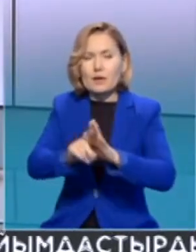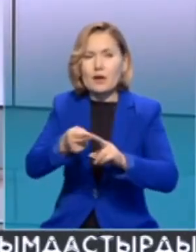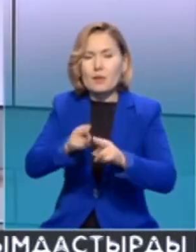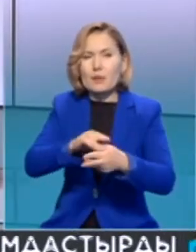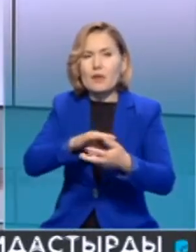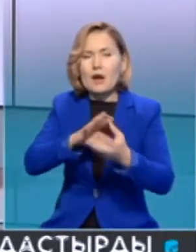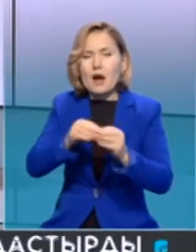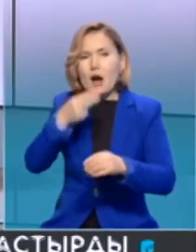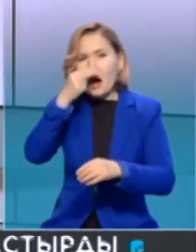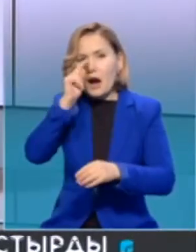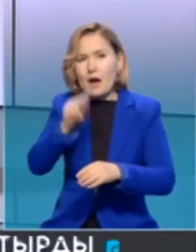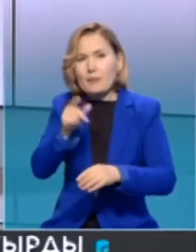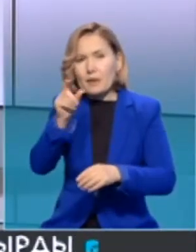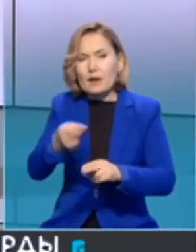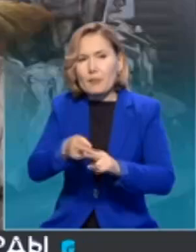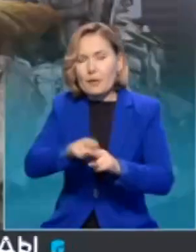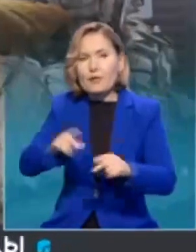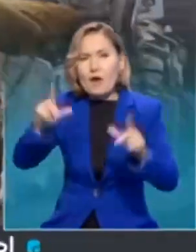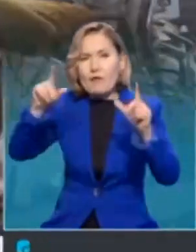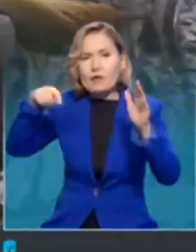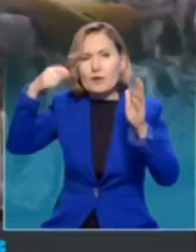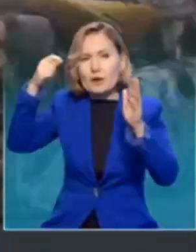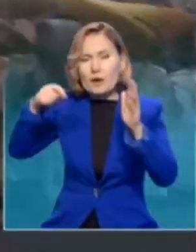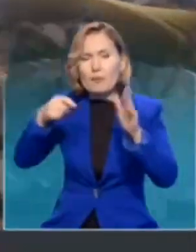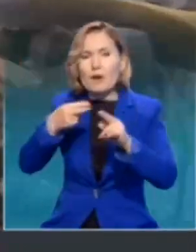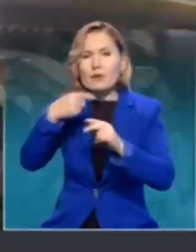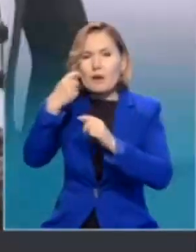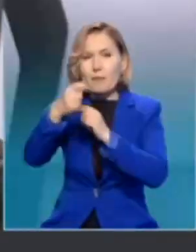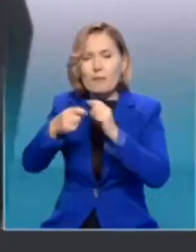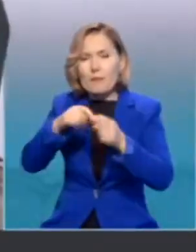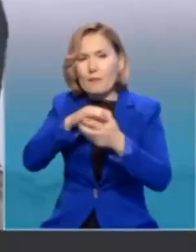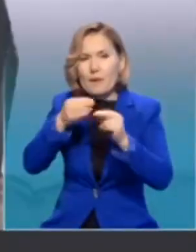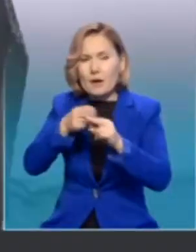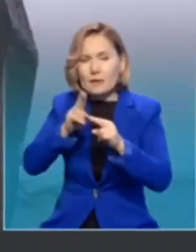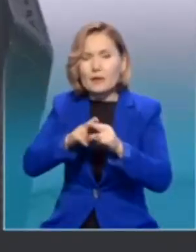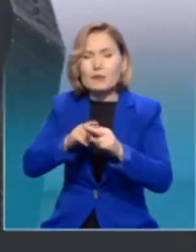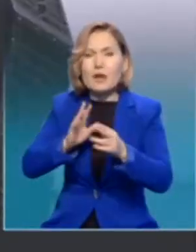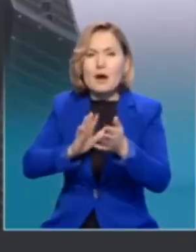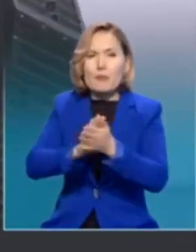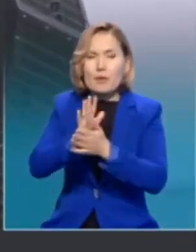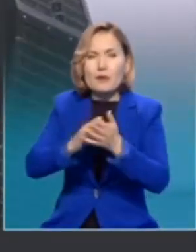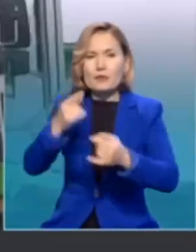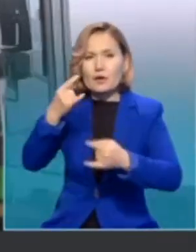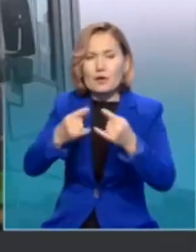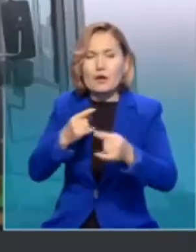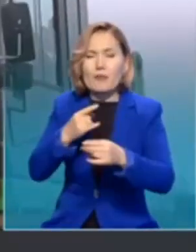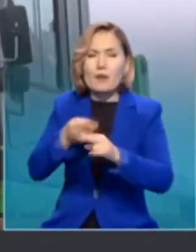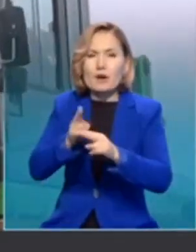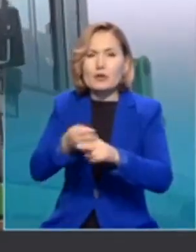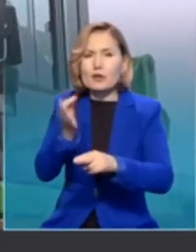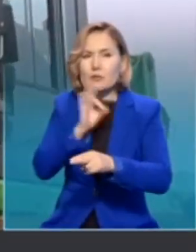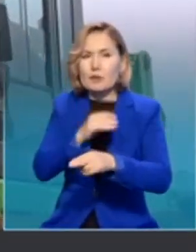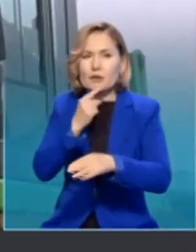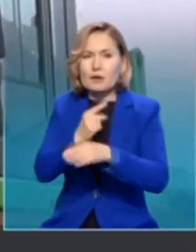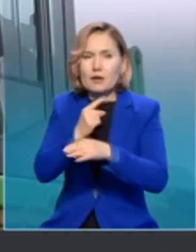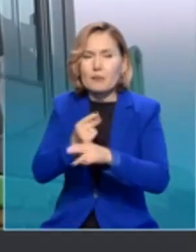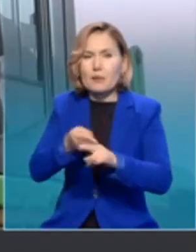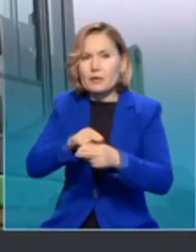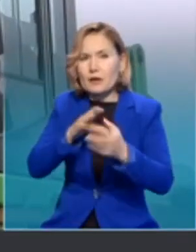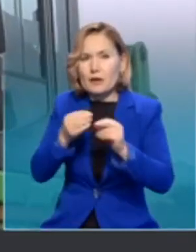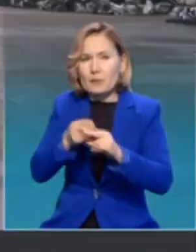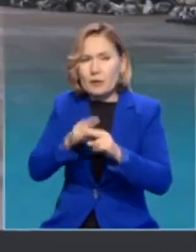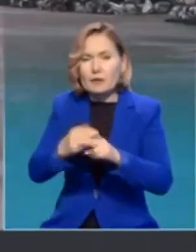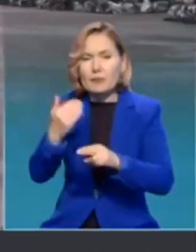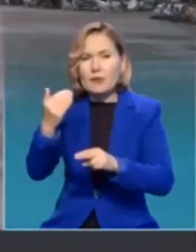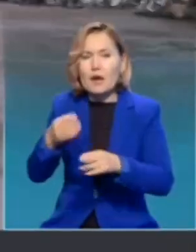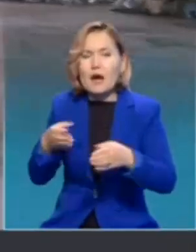жолы айыпталушылар соттан фото және видео материалдарды бақ беттерінде жариялауға тыйым салуды сұрады. Бұл талапты